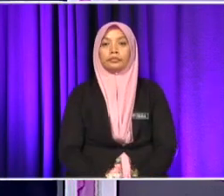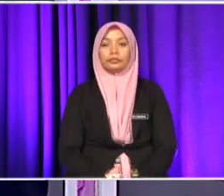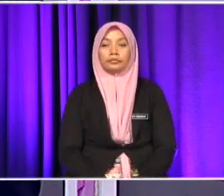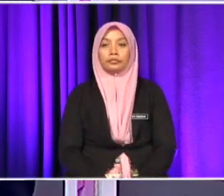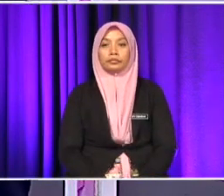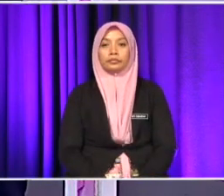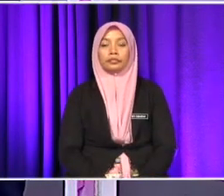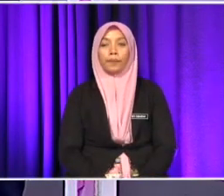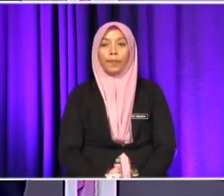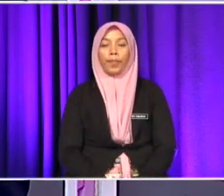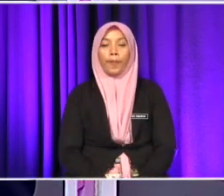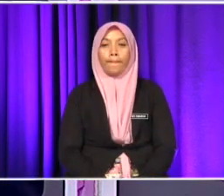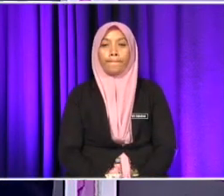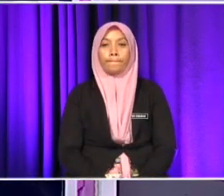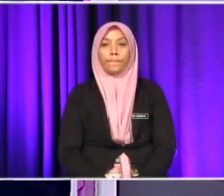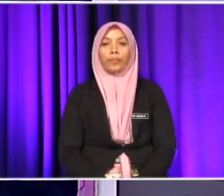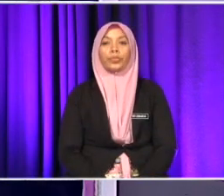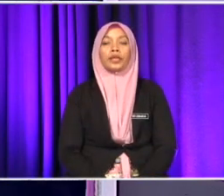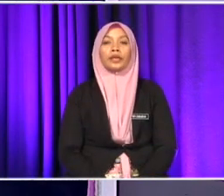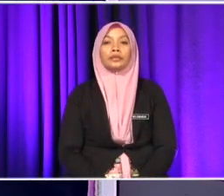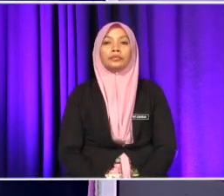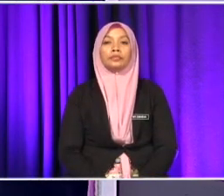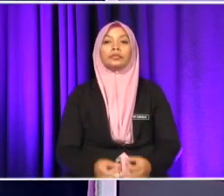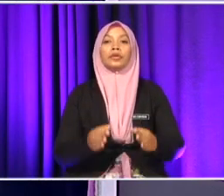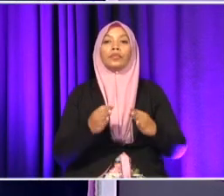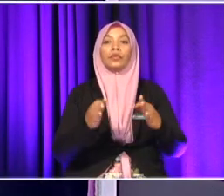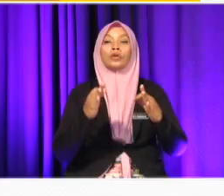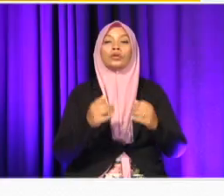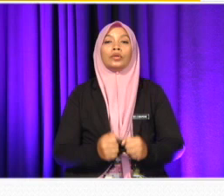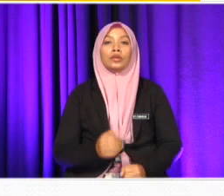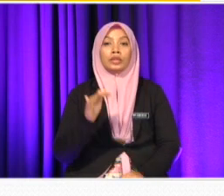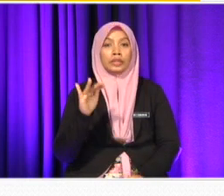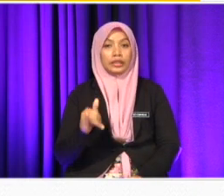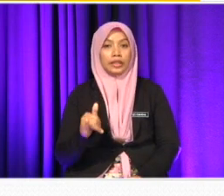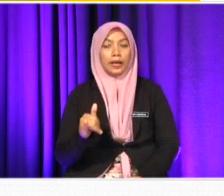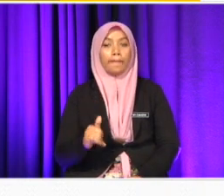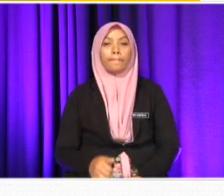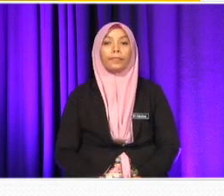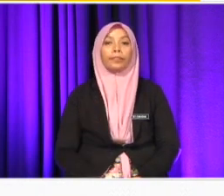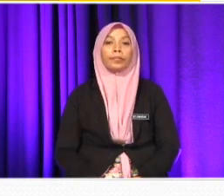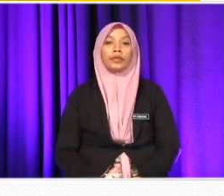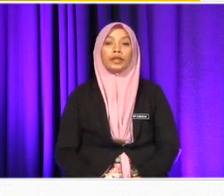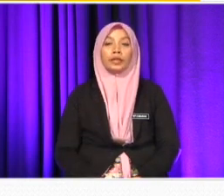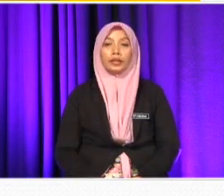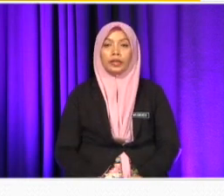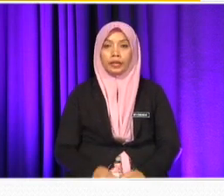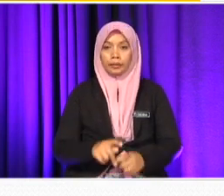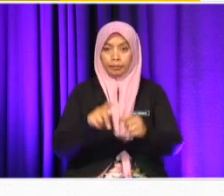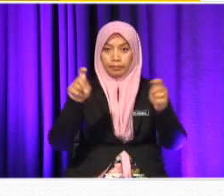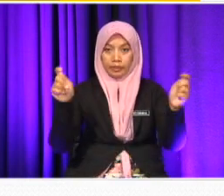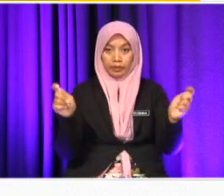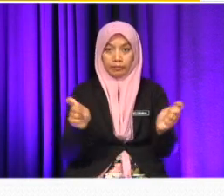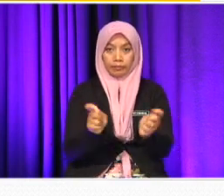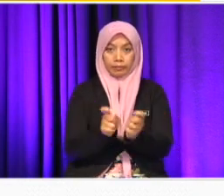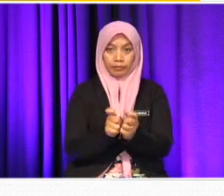pendidikan tentang facto yang mempengaruhi pemilihan lokasi kemudian